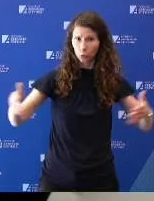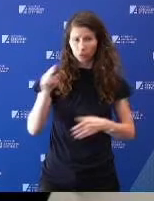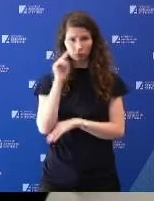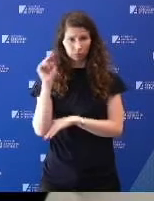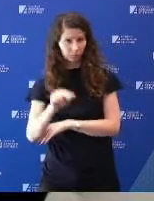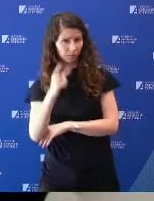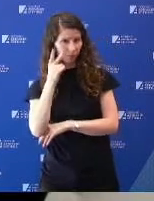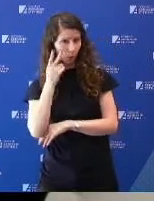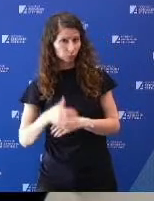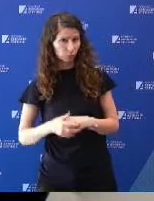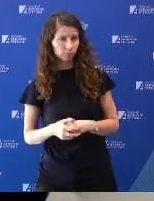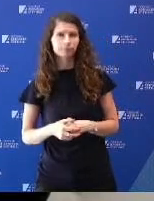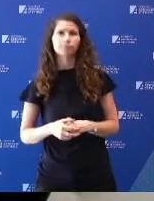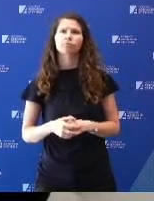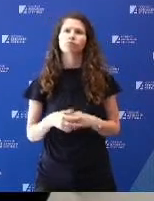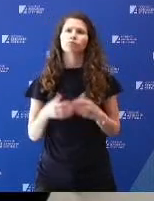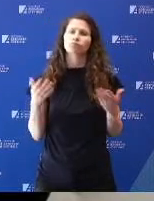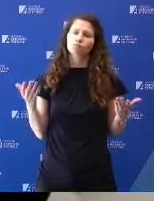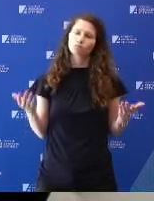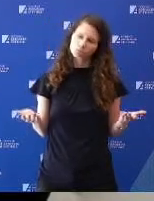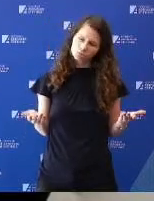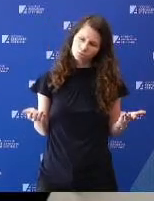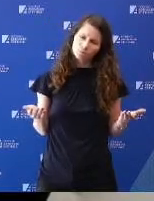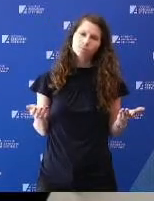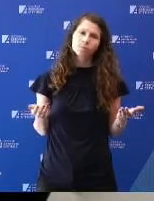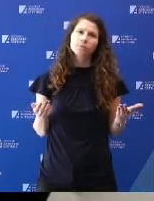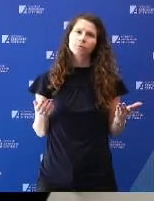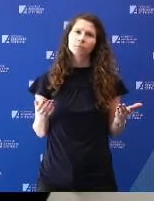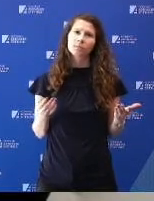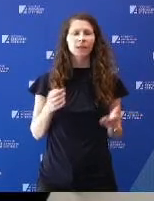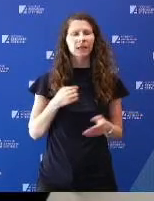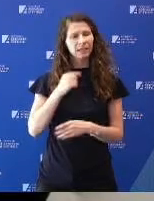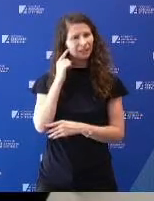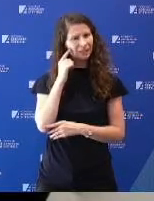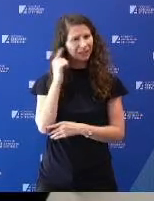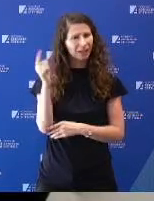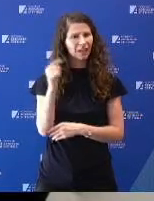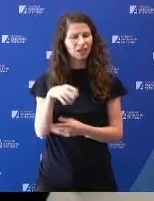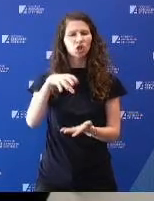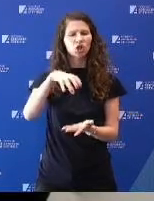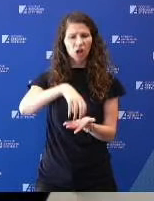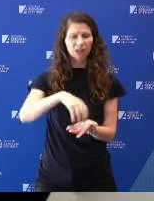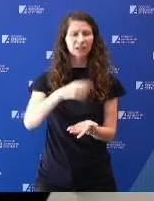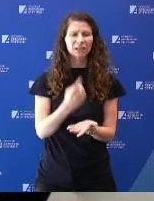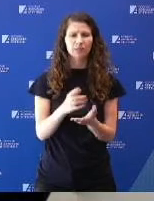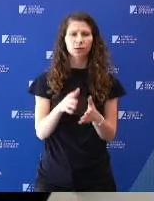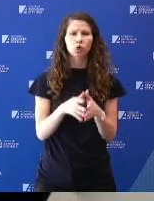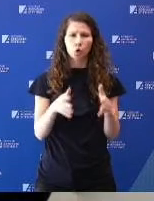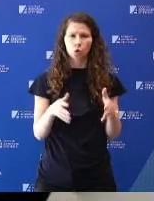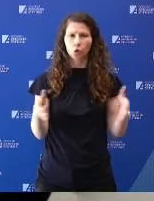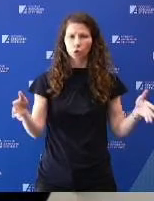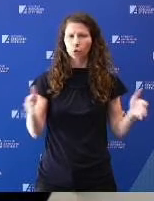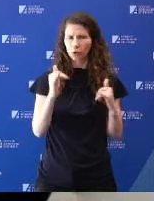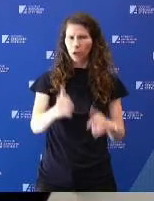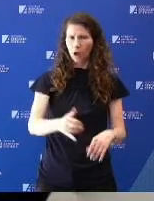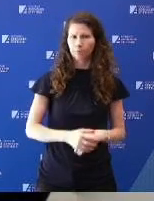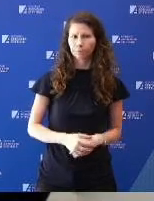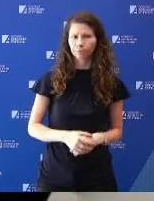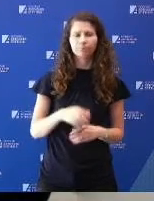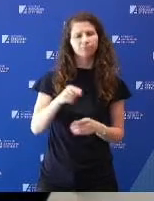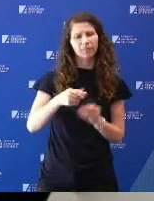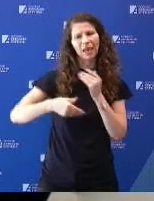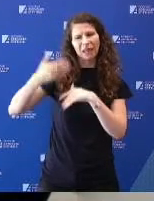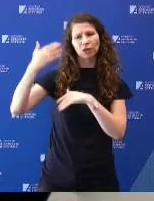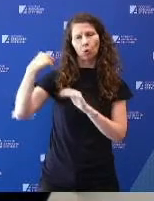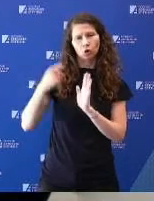ich denke, dass Städte sich vergrößern. Und der Grund dafür ist ein historischer. Wenn wir uns die